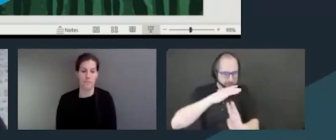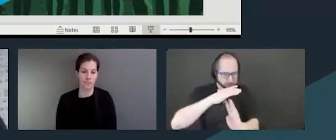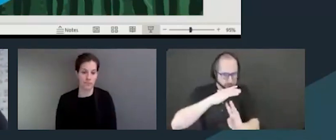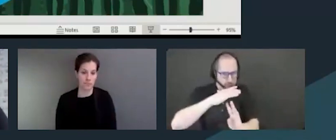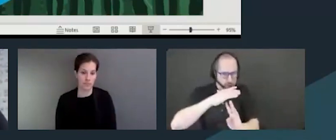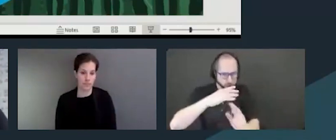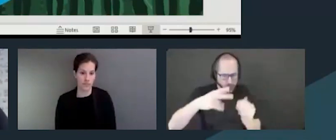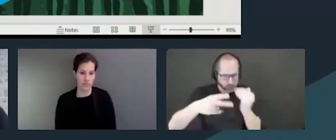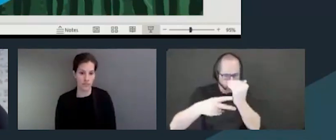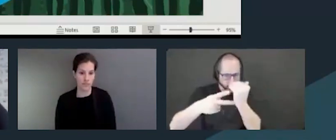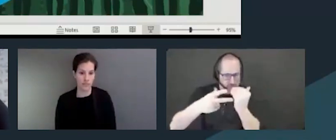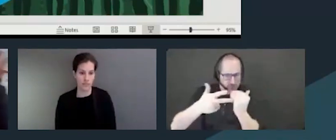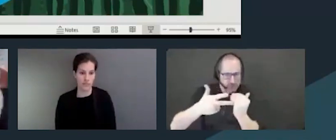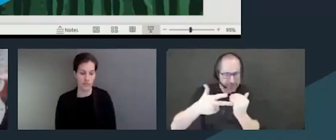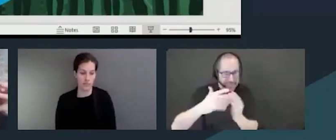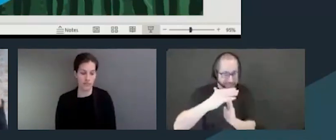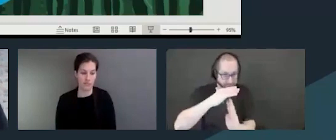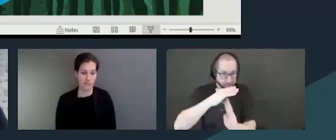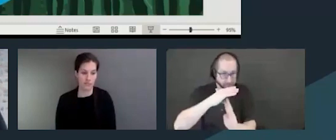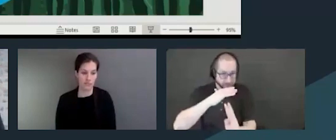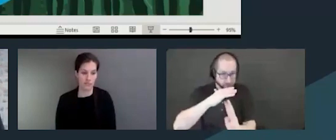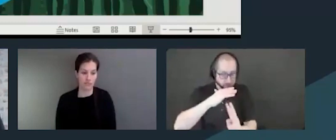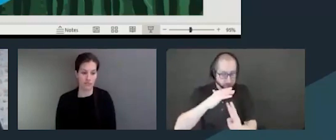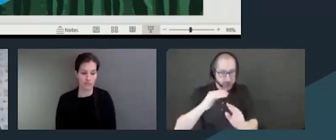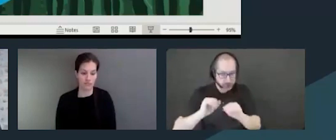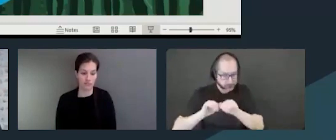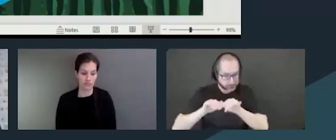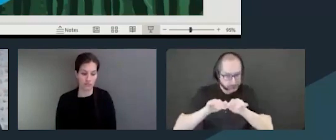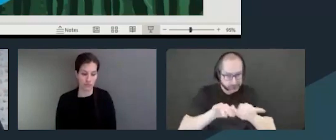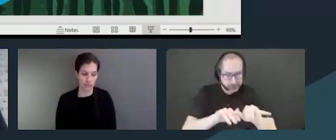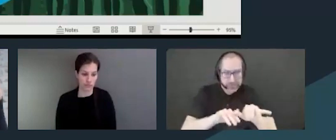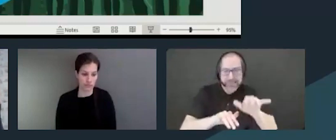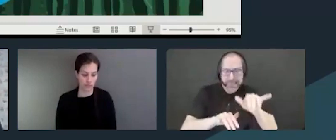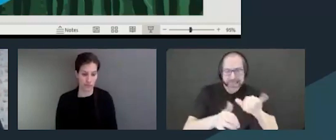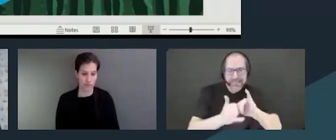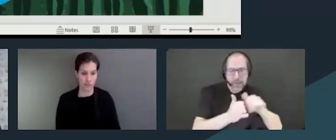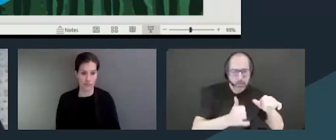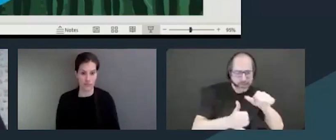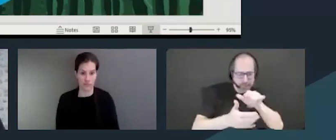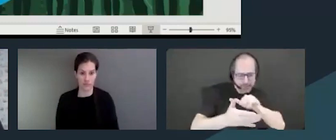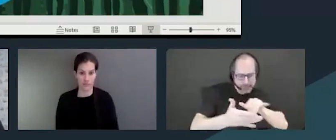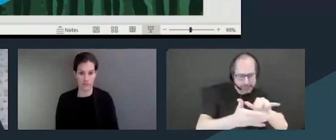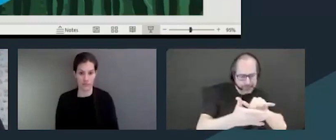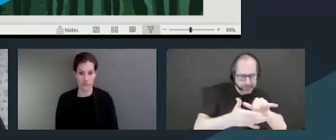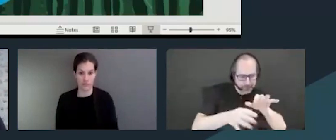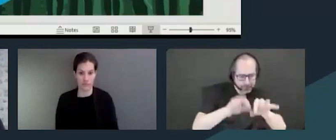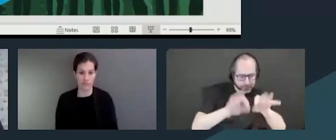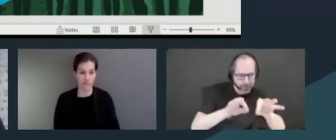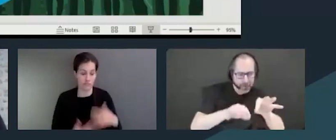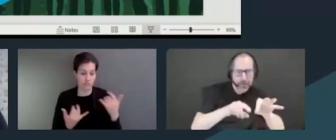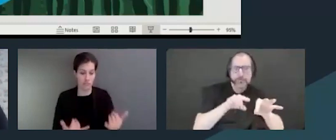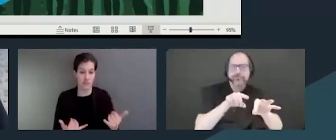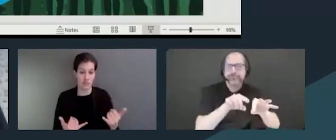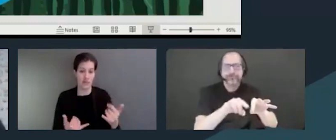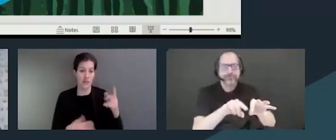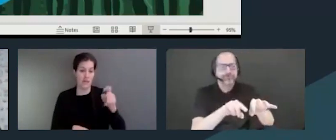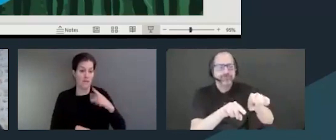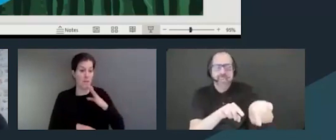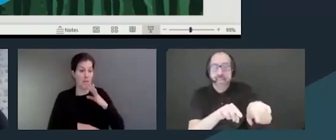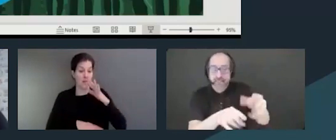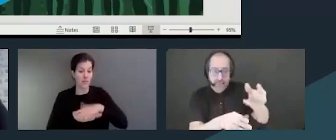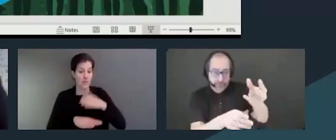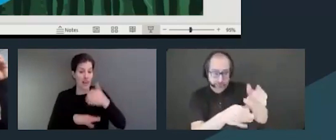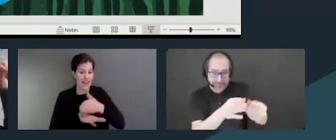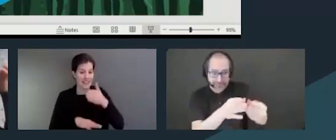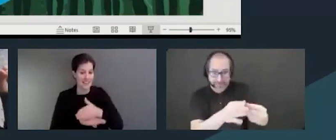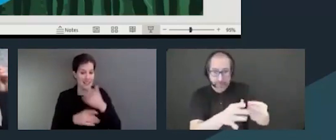Nous avons découvert que il est question de combler les lacunes entre les aînés et